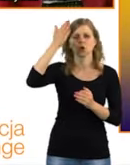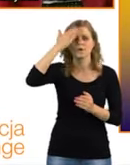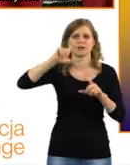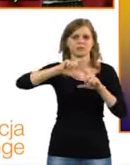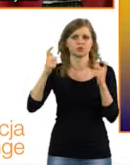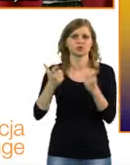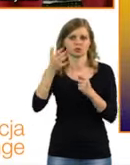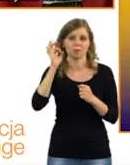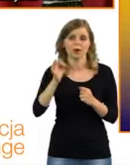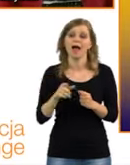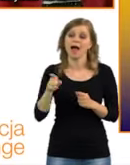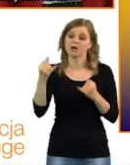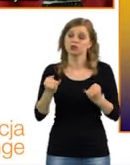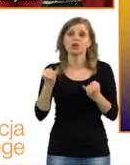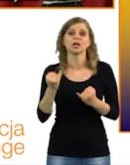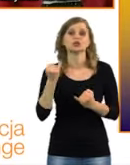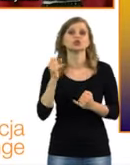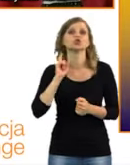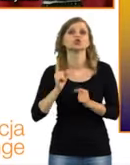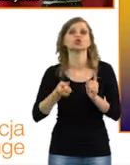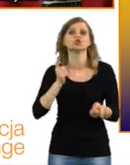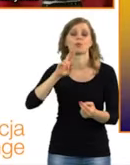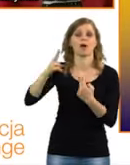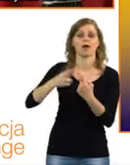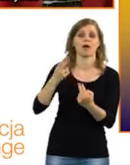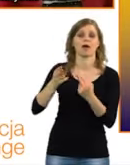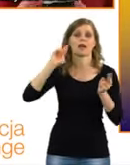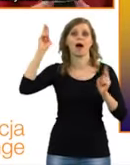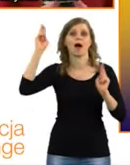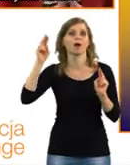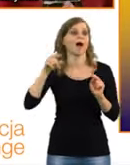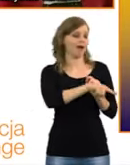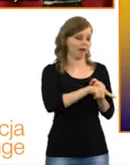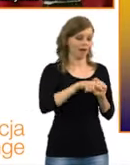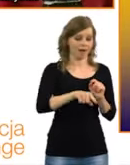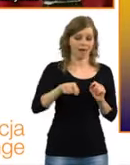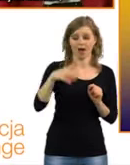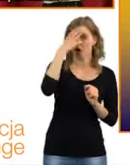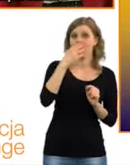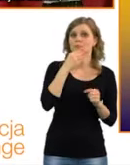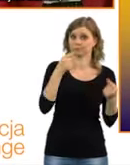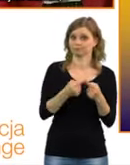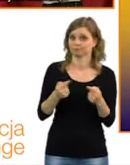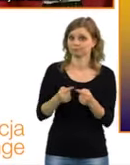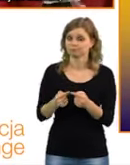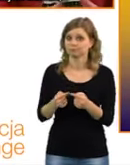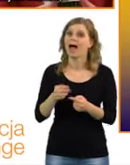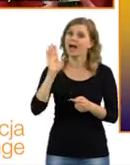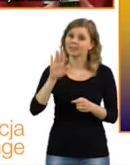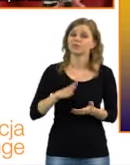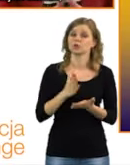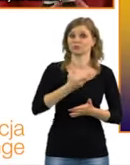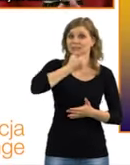a dziecko, żeby jak najszybciej reagowało na te bodźce i wskazywało obrazek, a nawet jak już